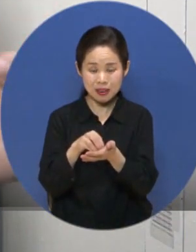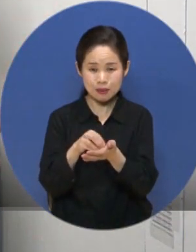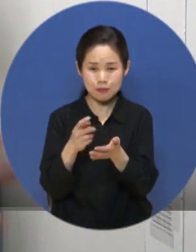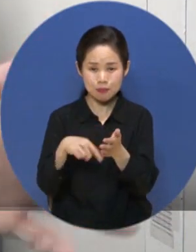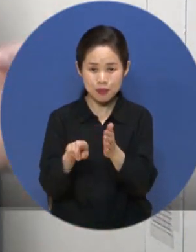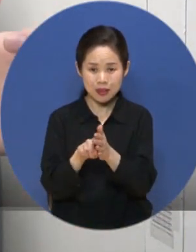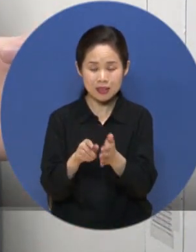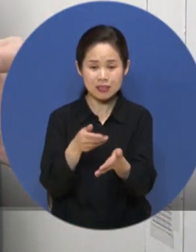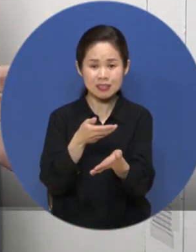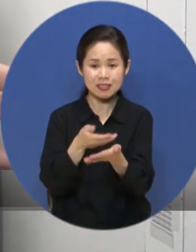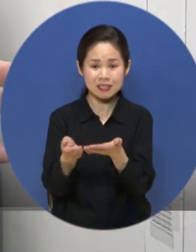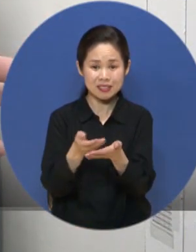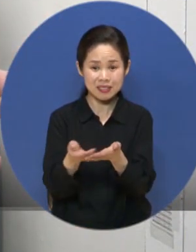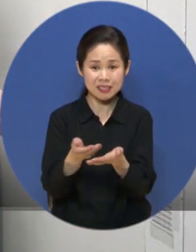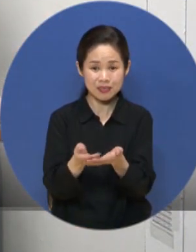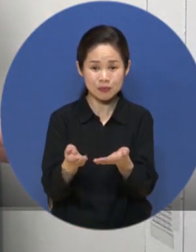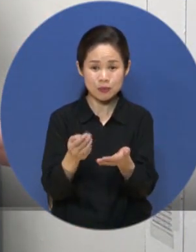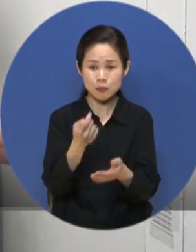본격적으로